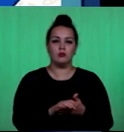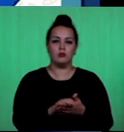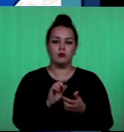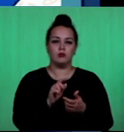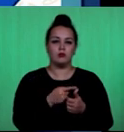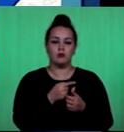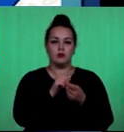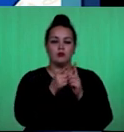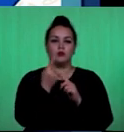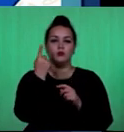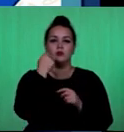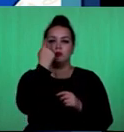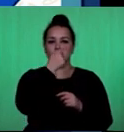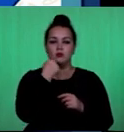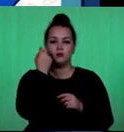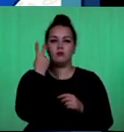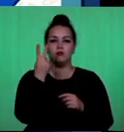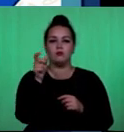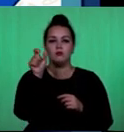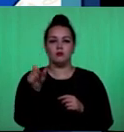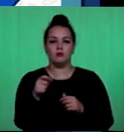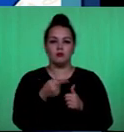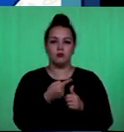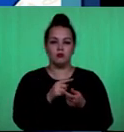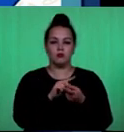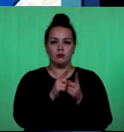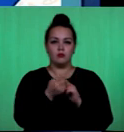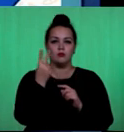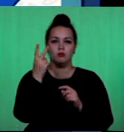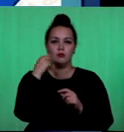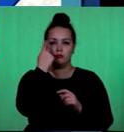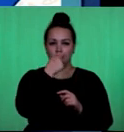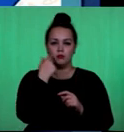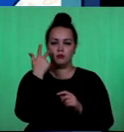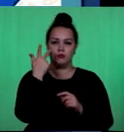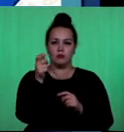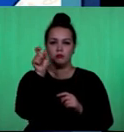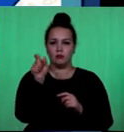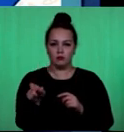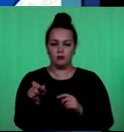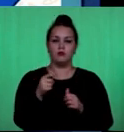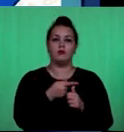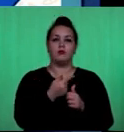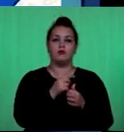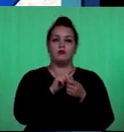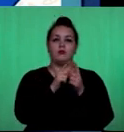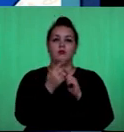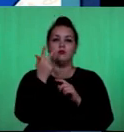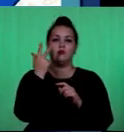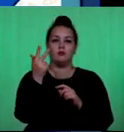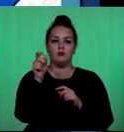теме глагол. И второе задание. Выполните упражнение 271 на странице